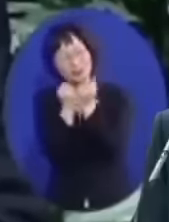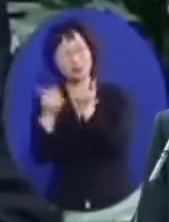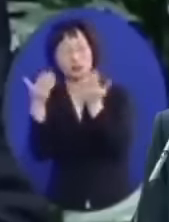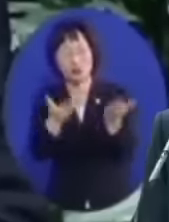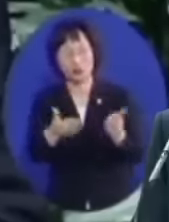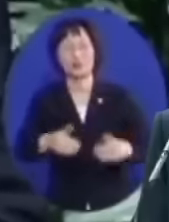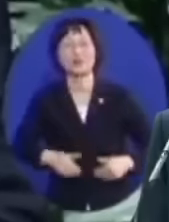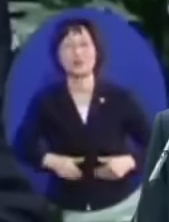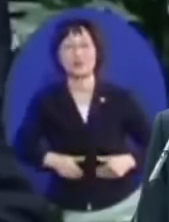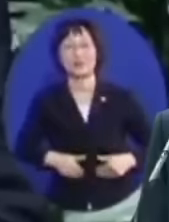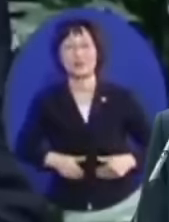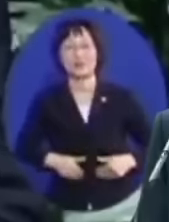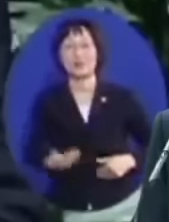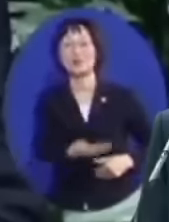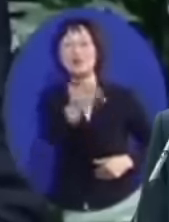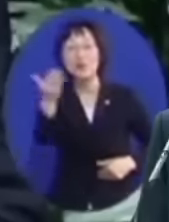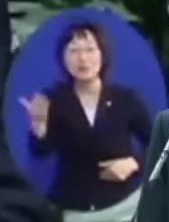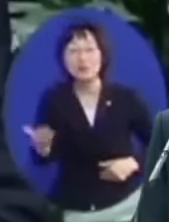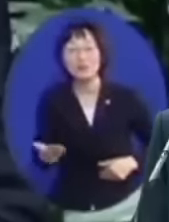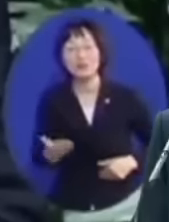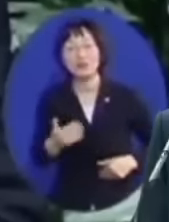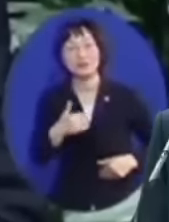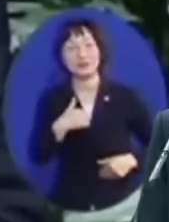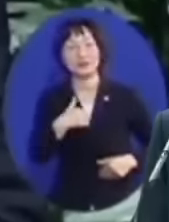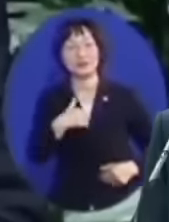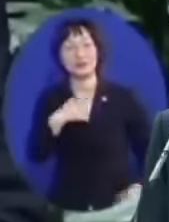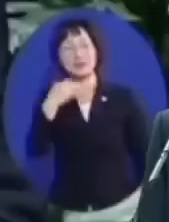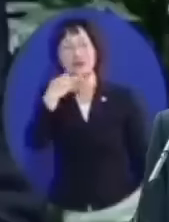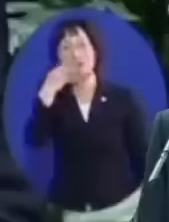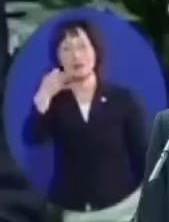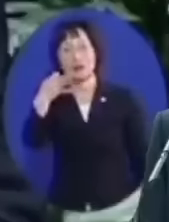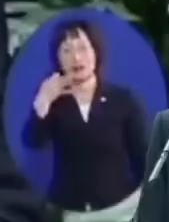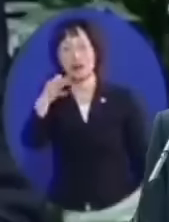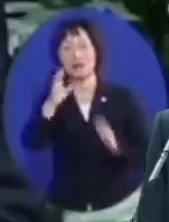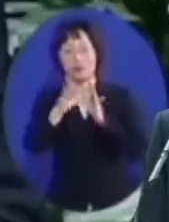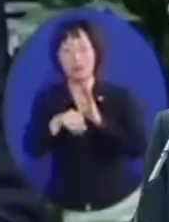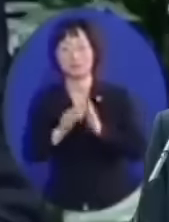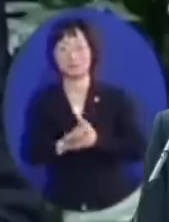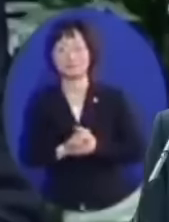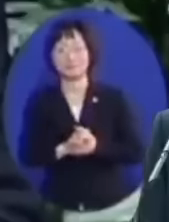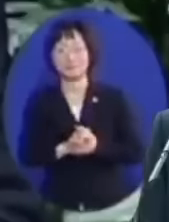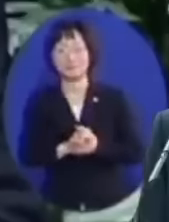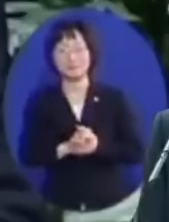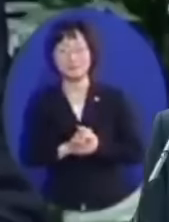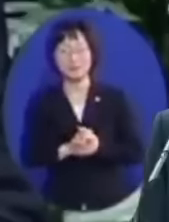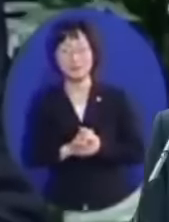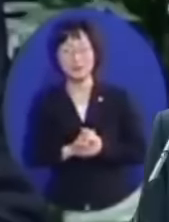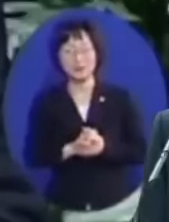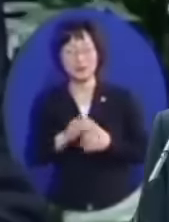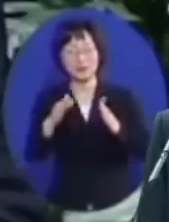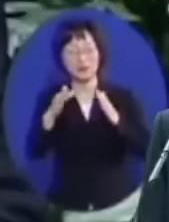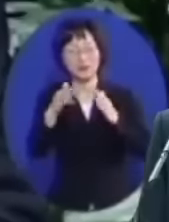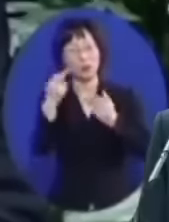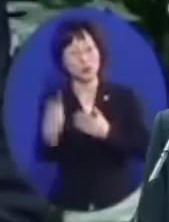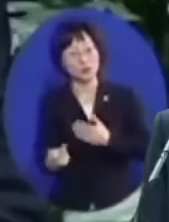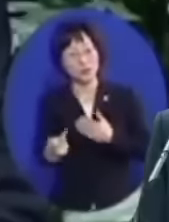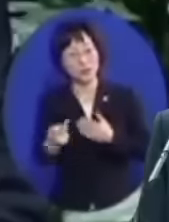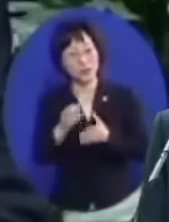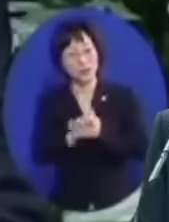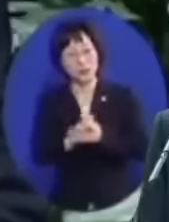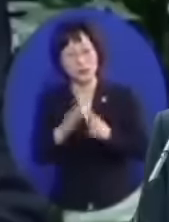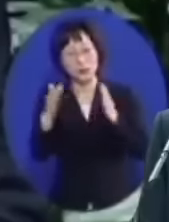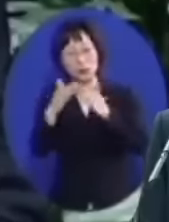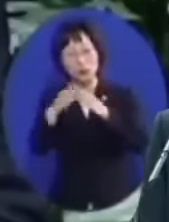것입니다. 여러분 제가 14살 때 우리 동네 중학하고 부산